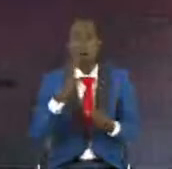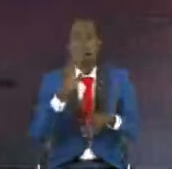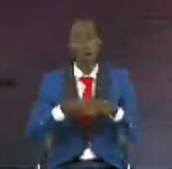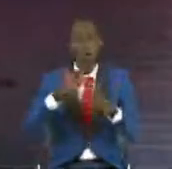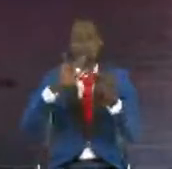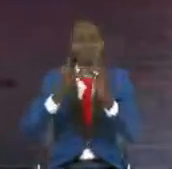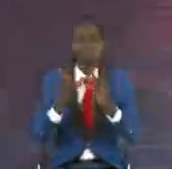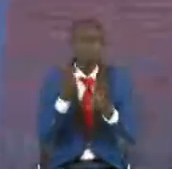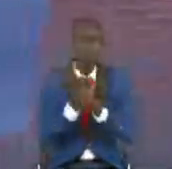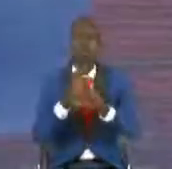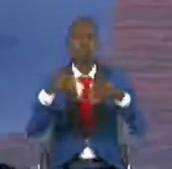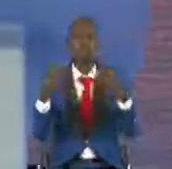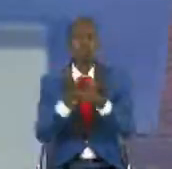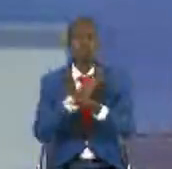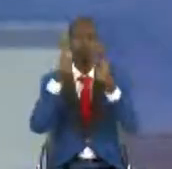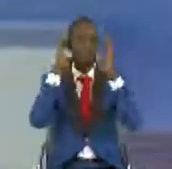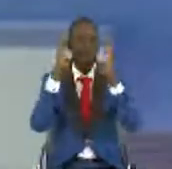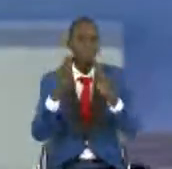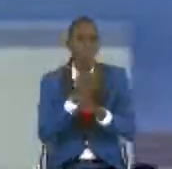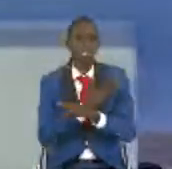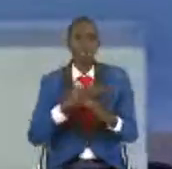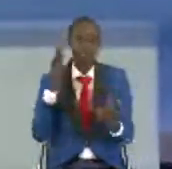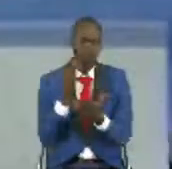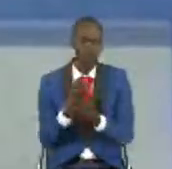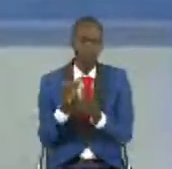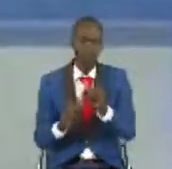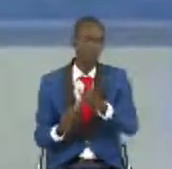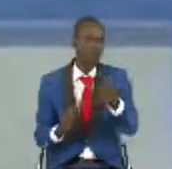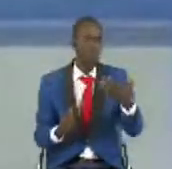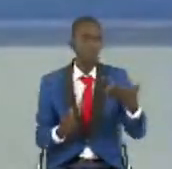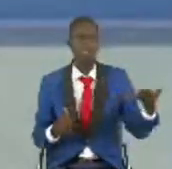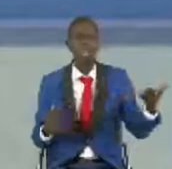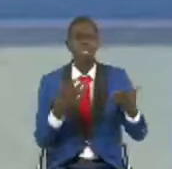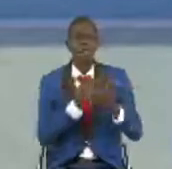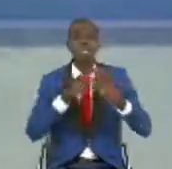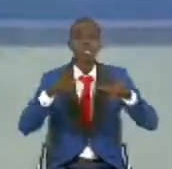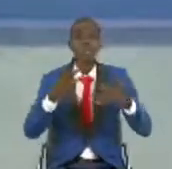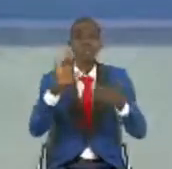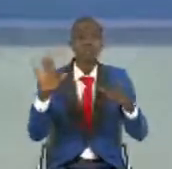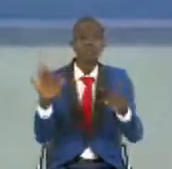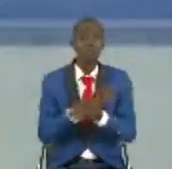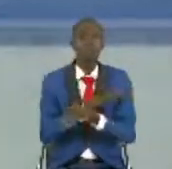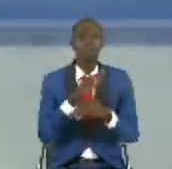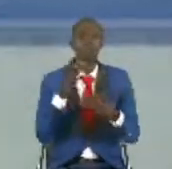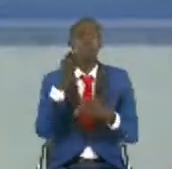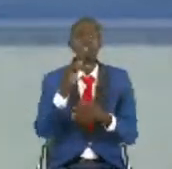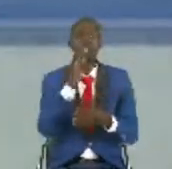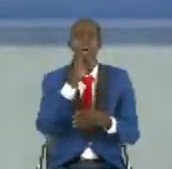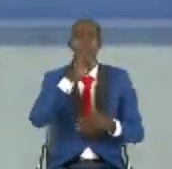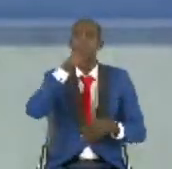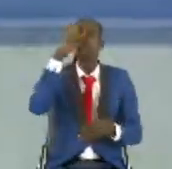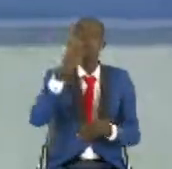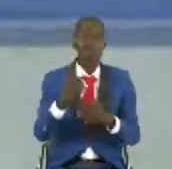prête attention seulement. Cesse toute autre chose et donne-toi simplement au Seigneur. Il y a l'assurance ce